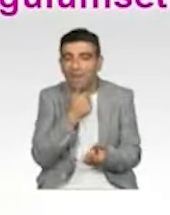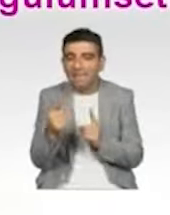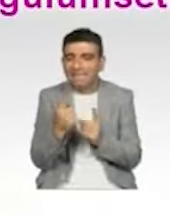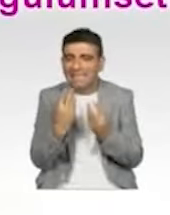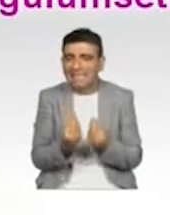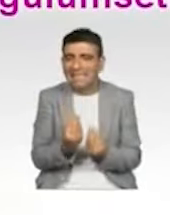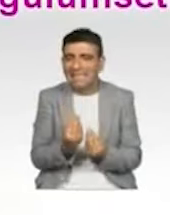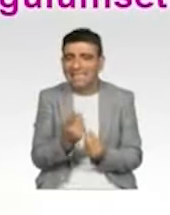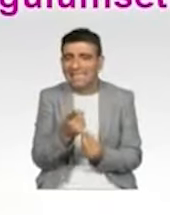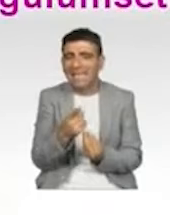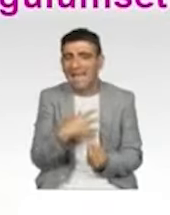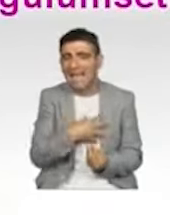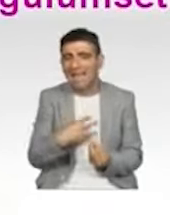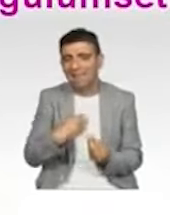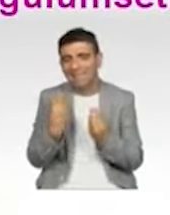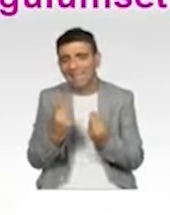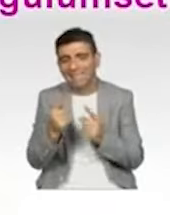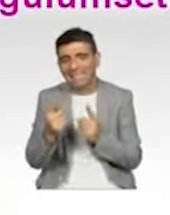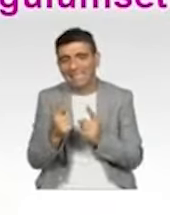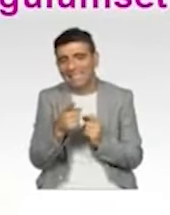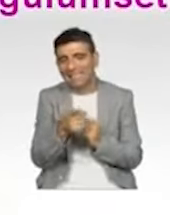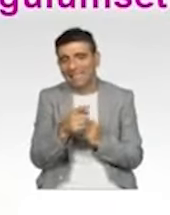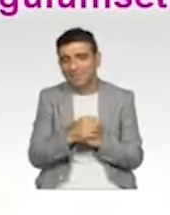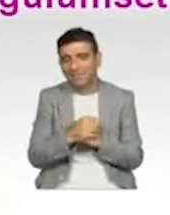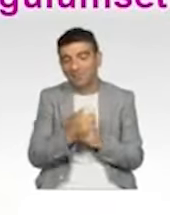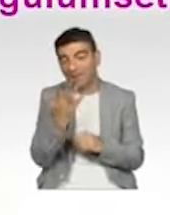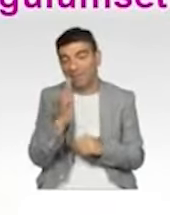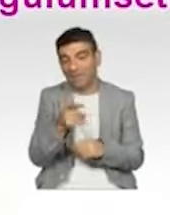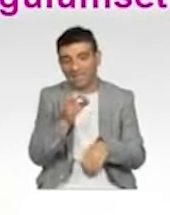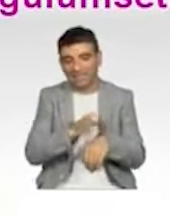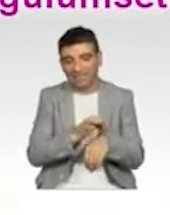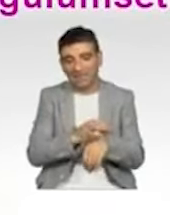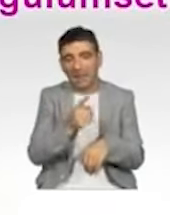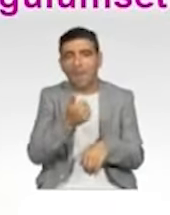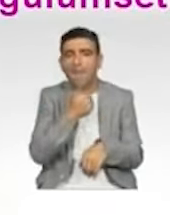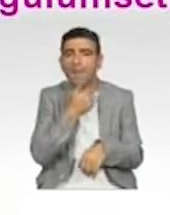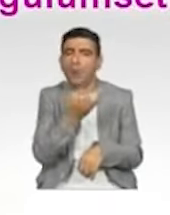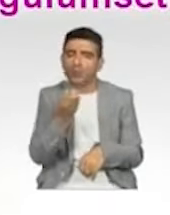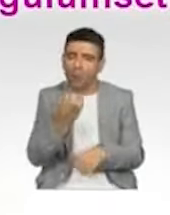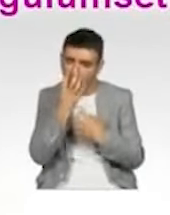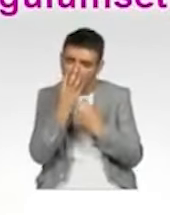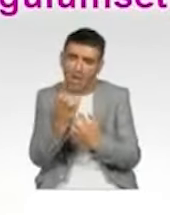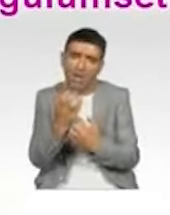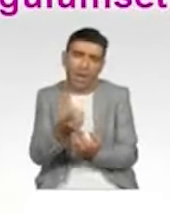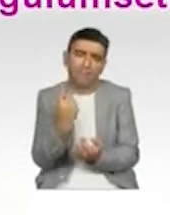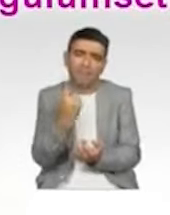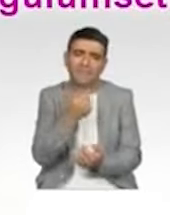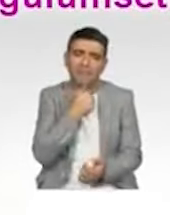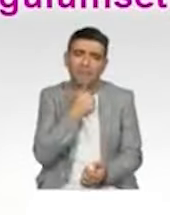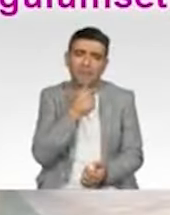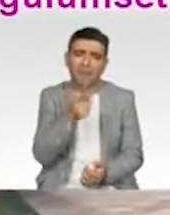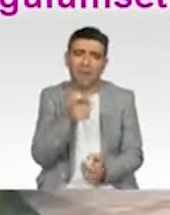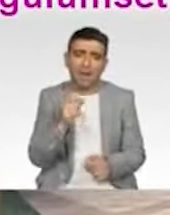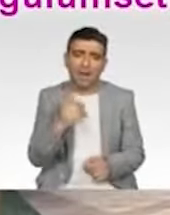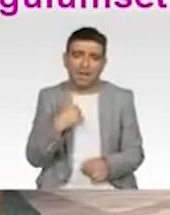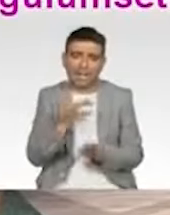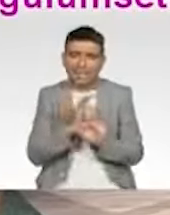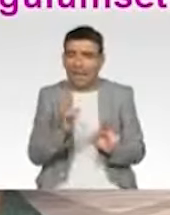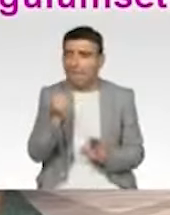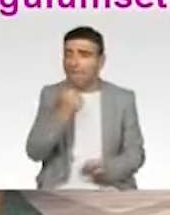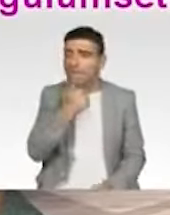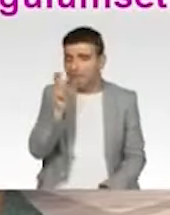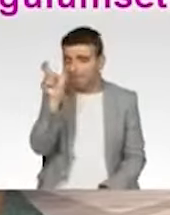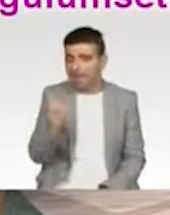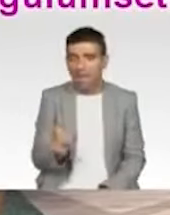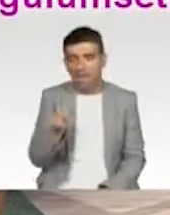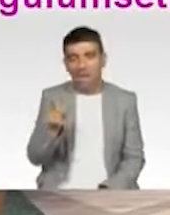daha, çünkü erkek çocukları anneyle daha iyiydi de sen daha fazla tabii ki vakit geçiriyorsun onlarla ama. Baba da nasıl? Çok ilgili bir baba. Zaten misyonu baba olarak doğmuş. Ben öyle diyorum eşim